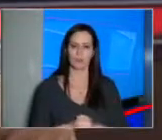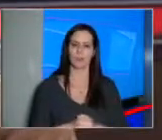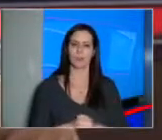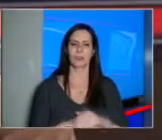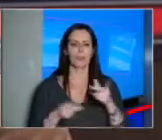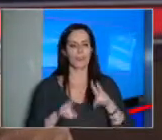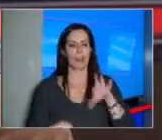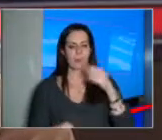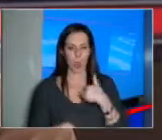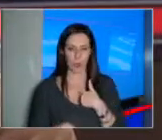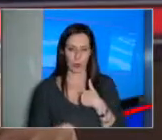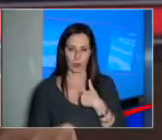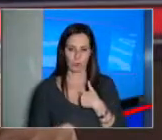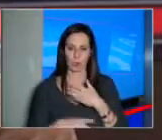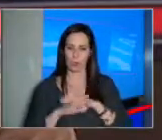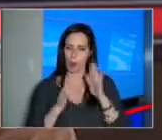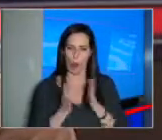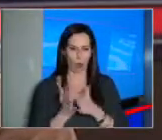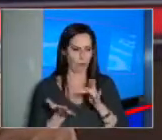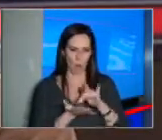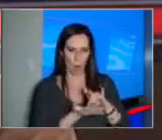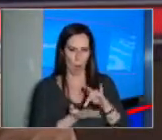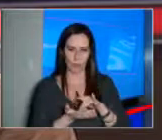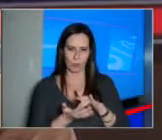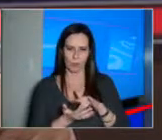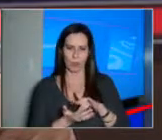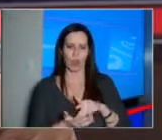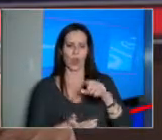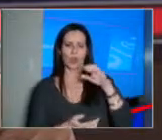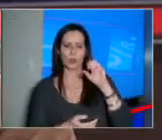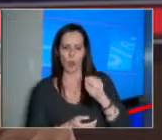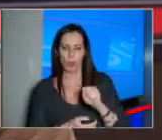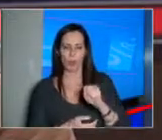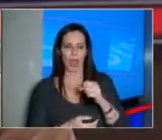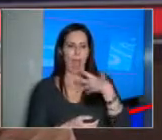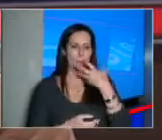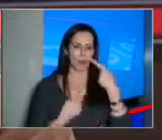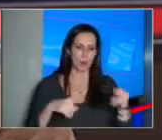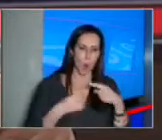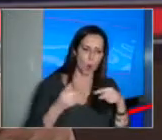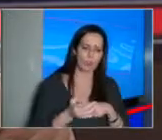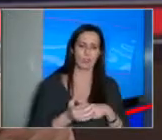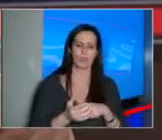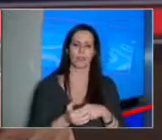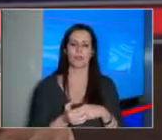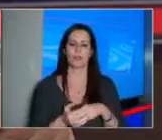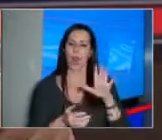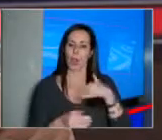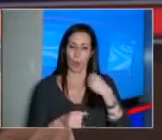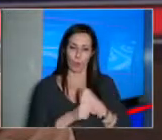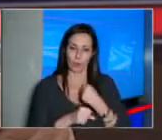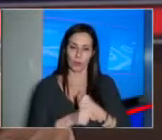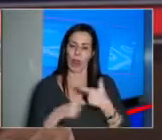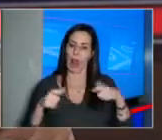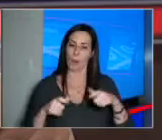אז אפשר למצוא אותנו בכל הפלטפורמות, ספוטיפיי, אפל מיוזיק, בבנדקמפ מן הסתם. אנחנו עובדות על